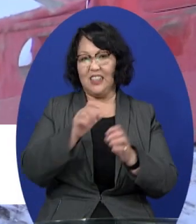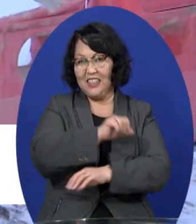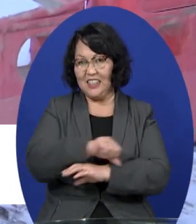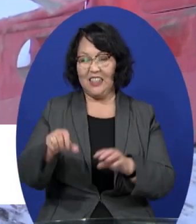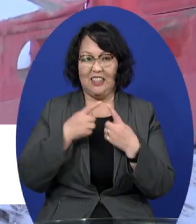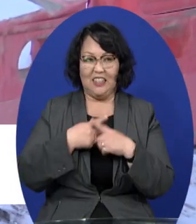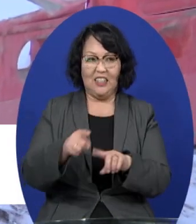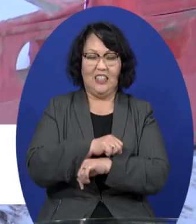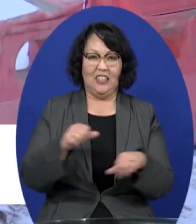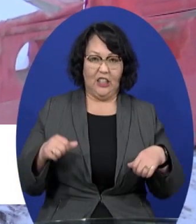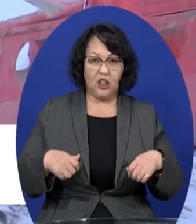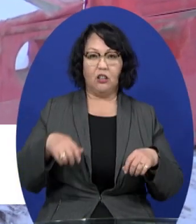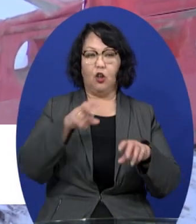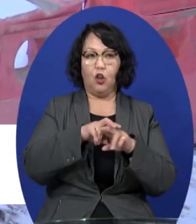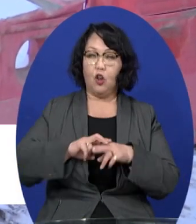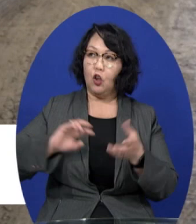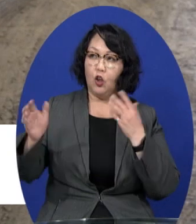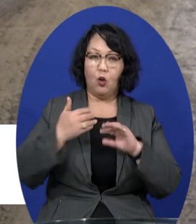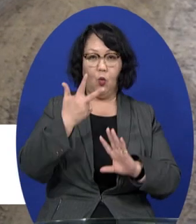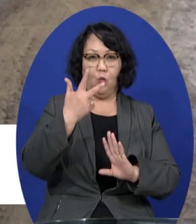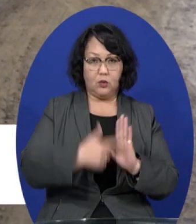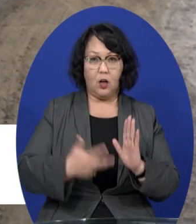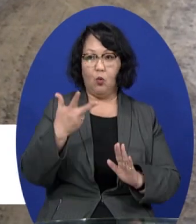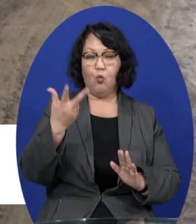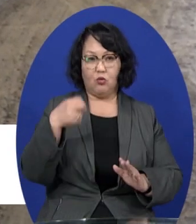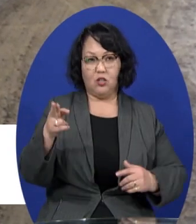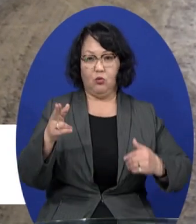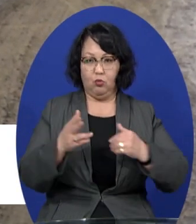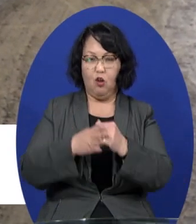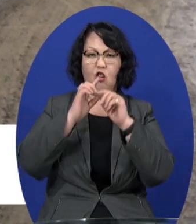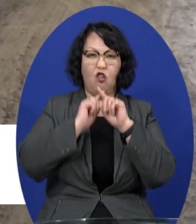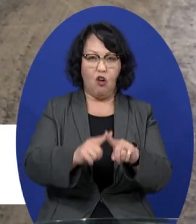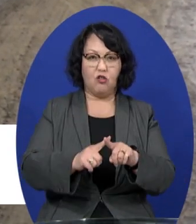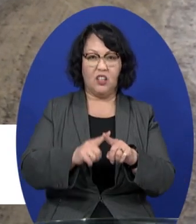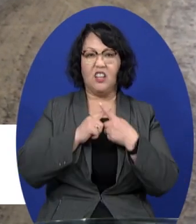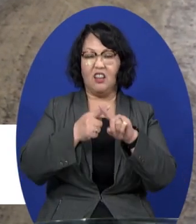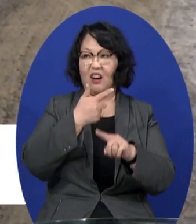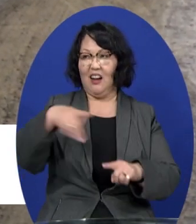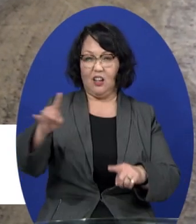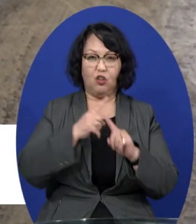бомтуудаар иргэдийн зорчих хөдөлгөөнийг 3-р сарын 30-ны хүртэл хоригдсан шийдвэр хэвээр байна.